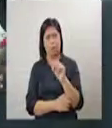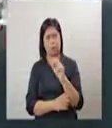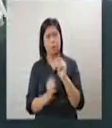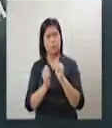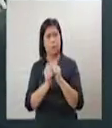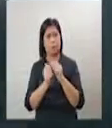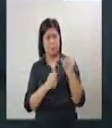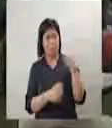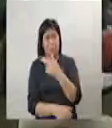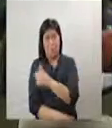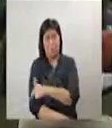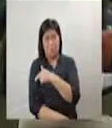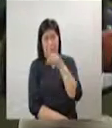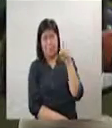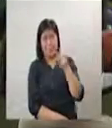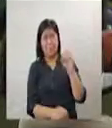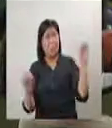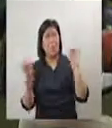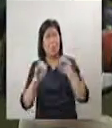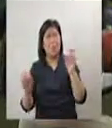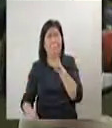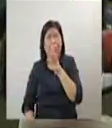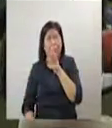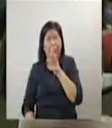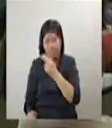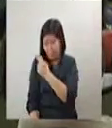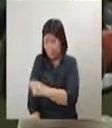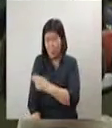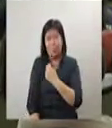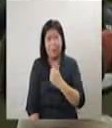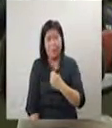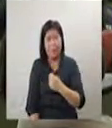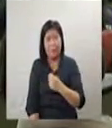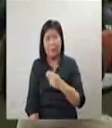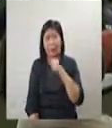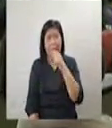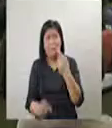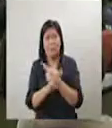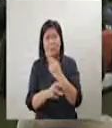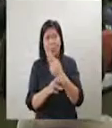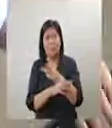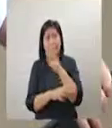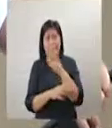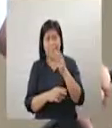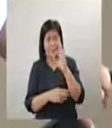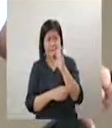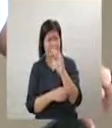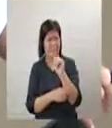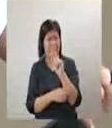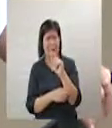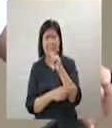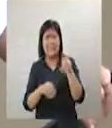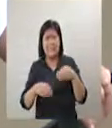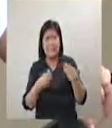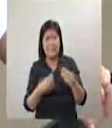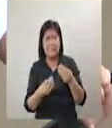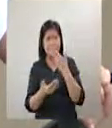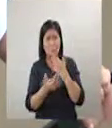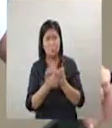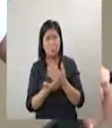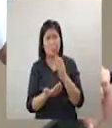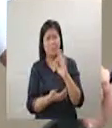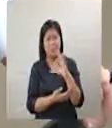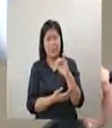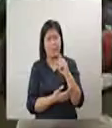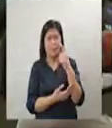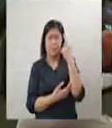ho regular yung tubig. The facilities were not provided. And so because of this po, ang issue po, I think it's for